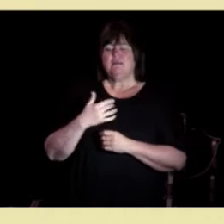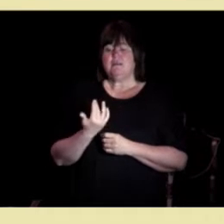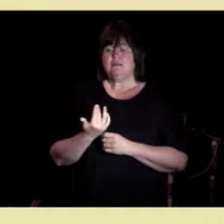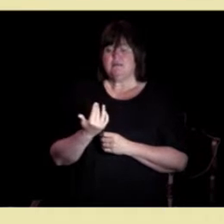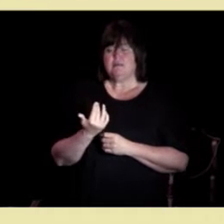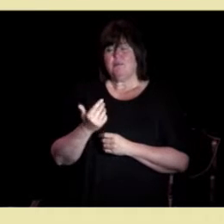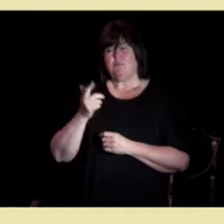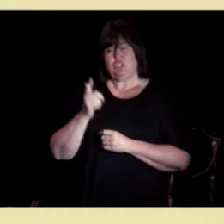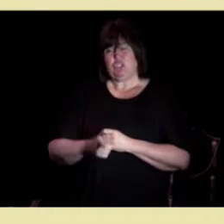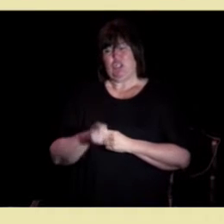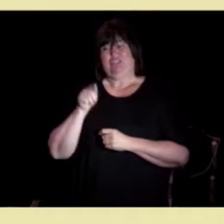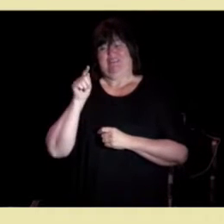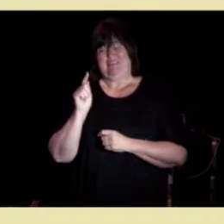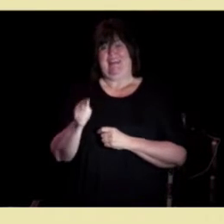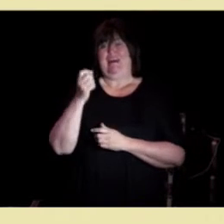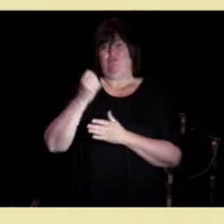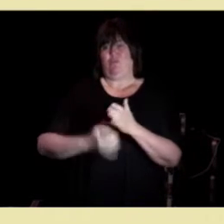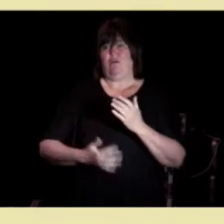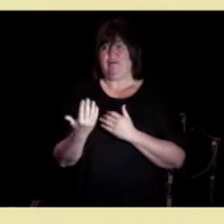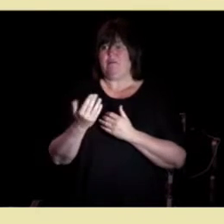forklaring på den påviste variasjonen.